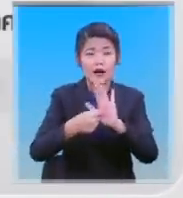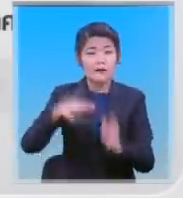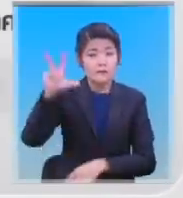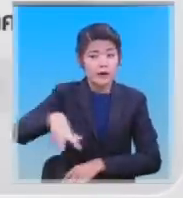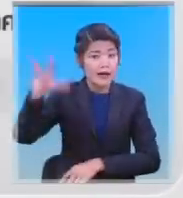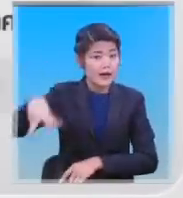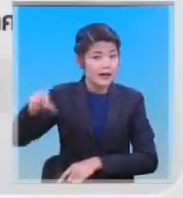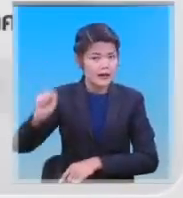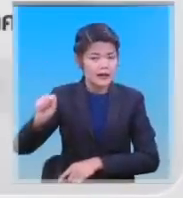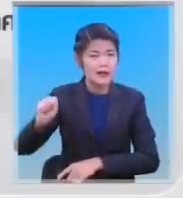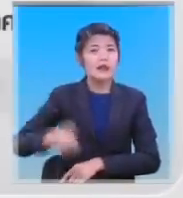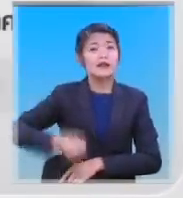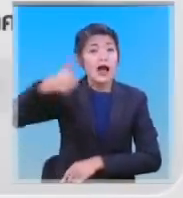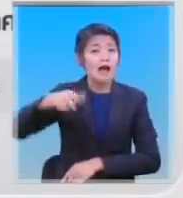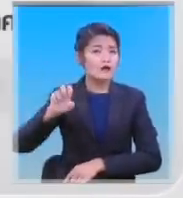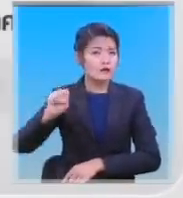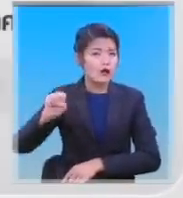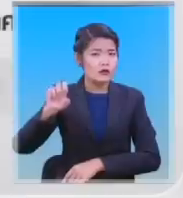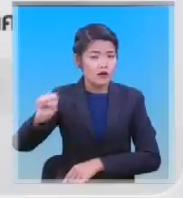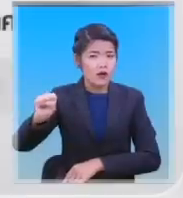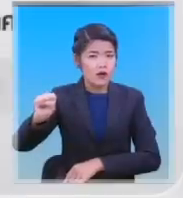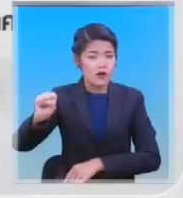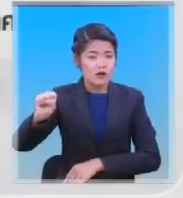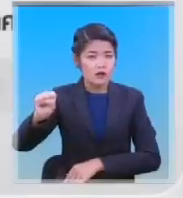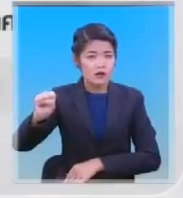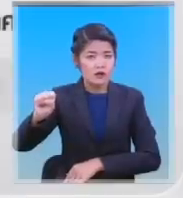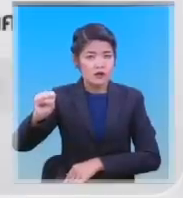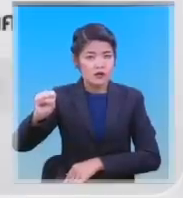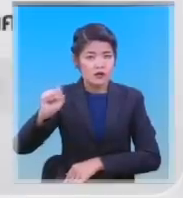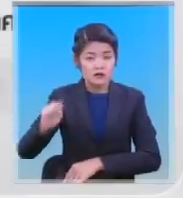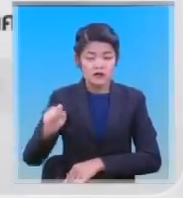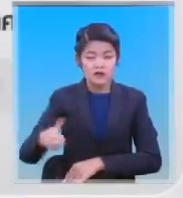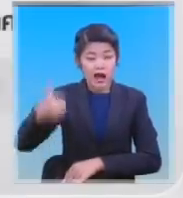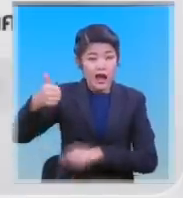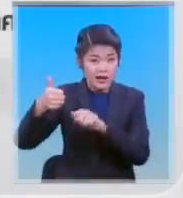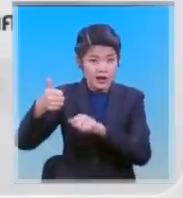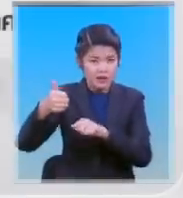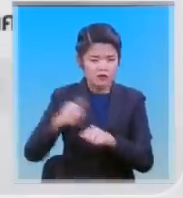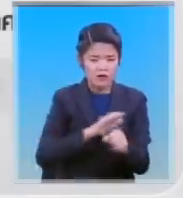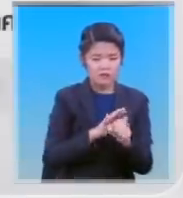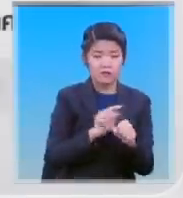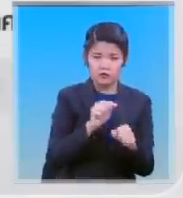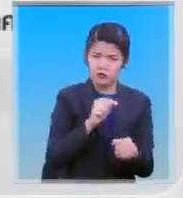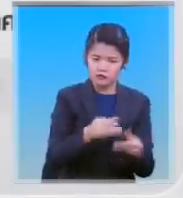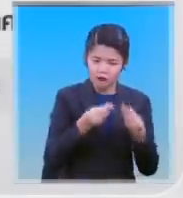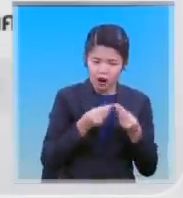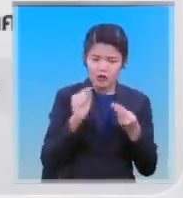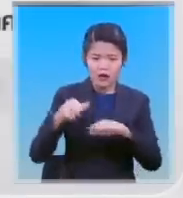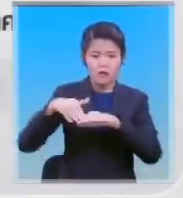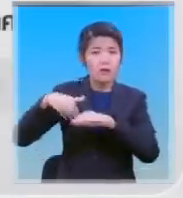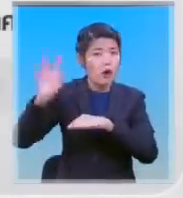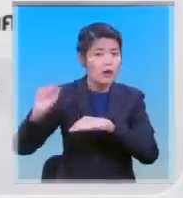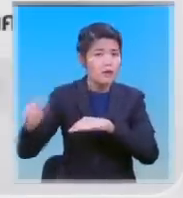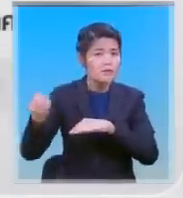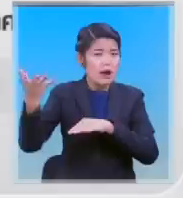นะได้ส.ส.นะคะเกินจำนวนที่พึงมีนะคะเขาเรียกว่าเป็นโอเวอร์แฮงแบบนี้ก็เล